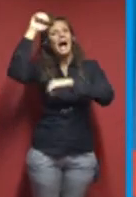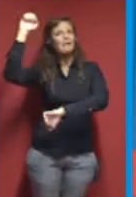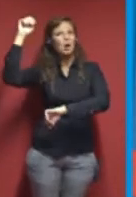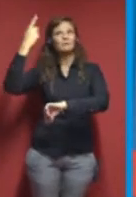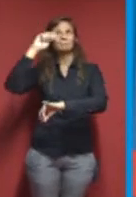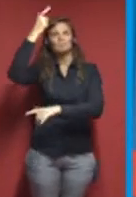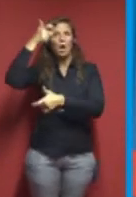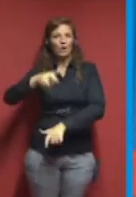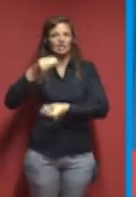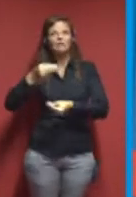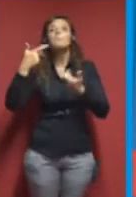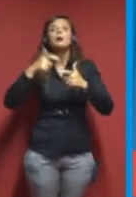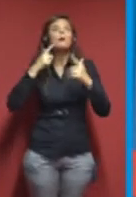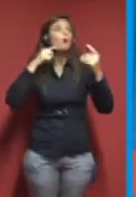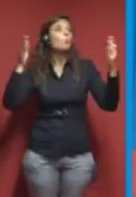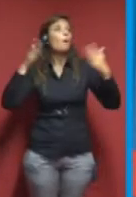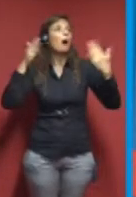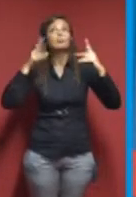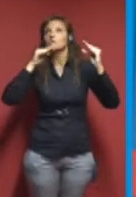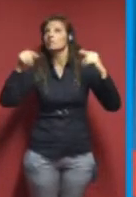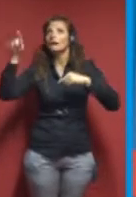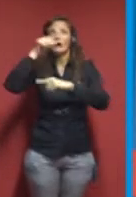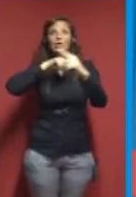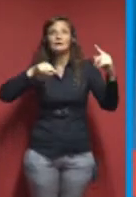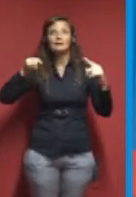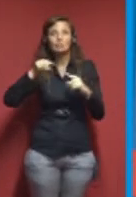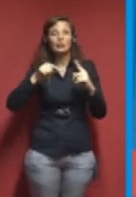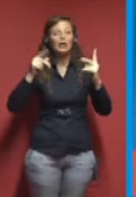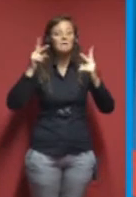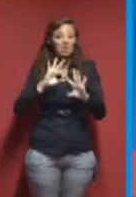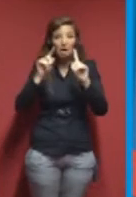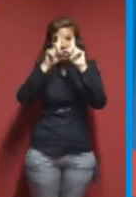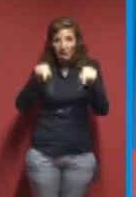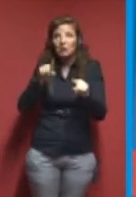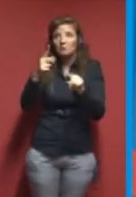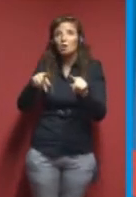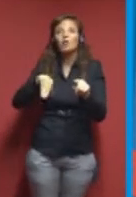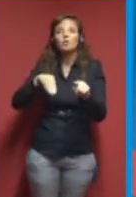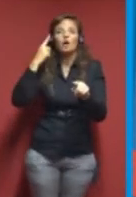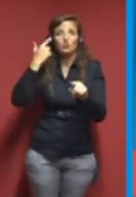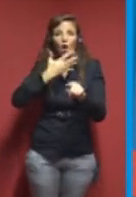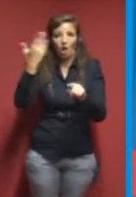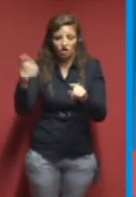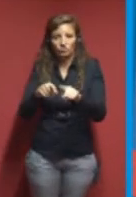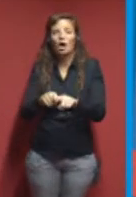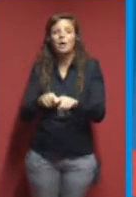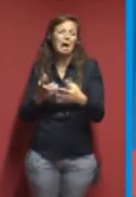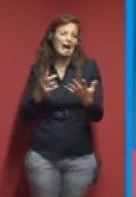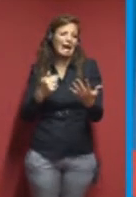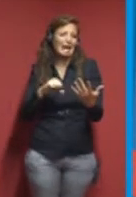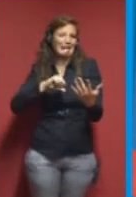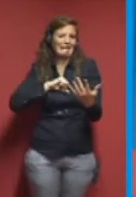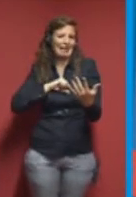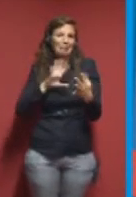dappertutto per esempio non so dove sia questo negozio però probabilmente molto simile a quello che